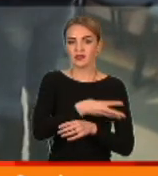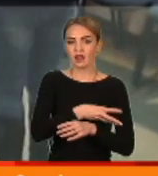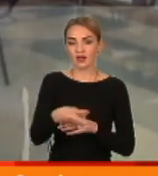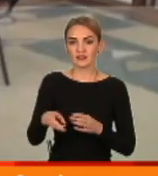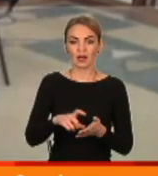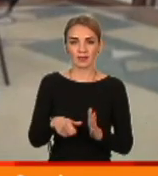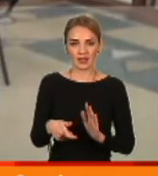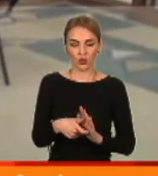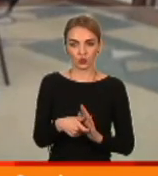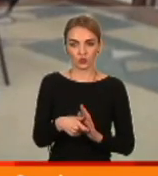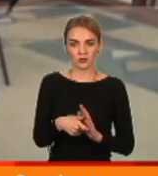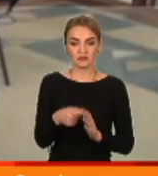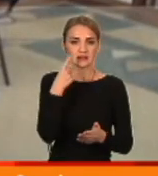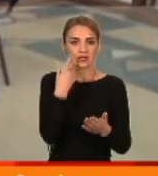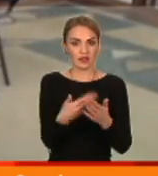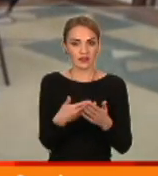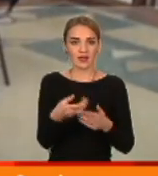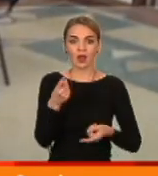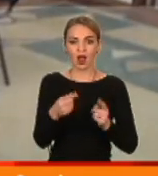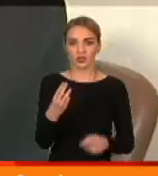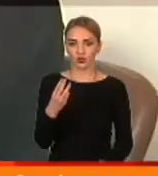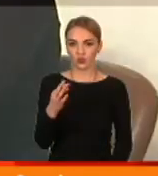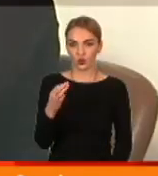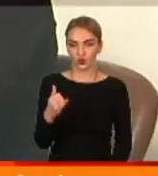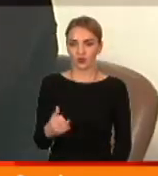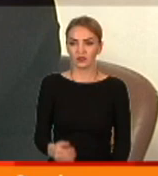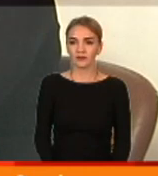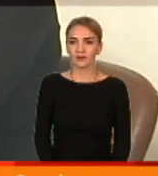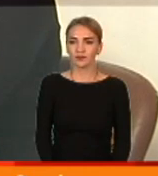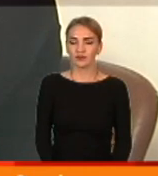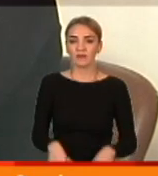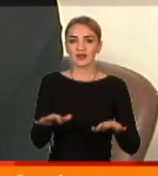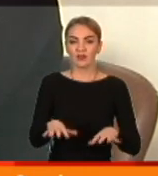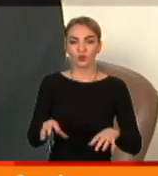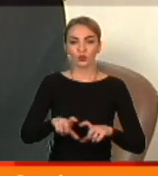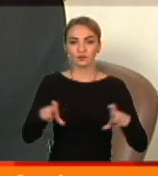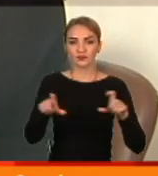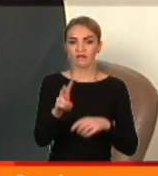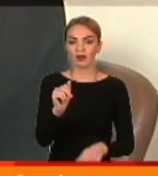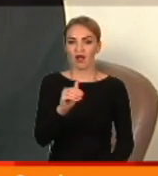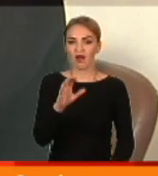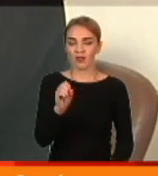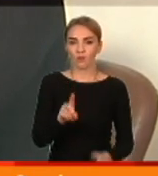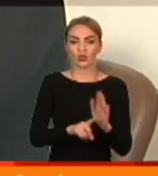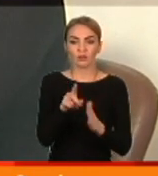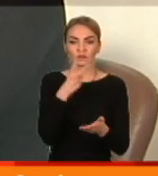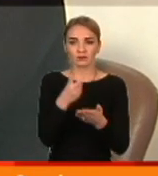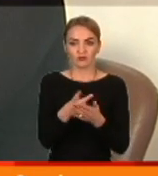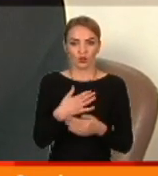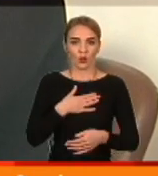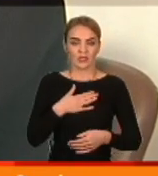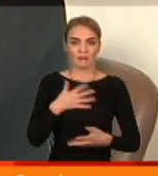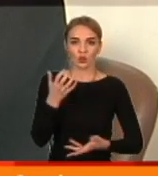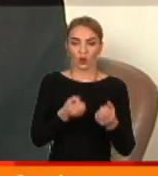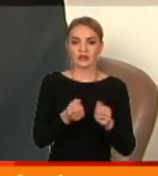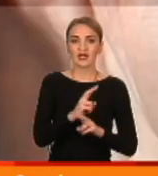з кабінету. Скидається на якесь реаліті-шоу. Місцевому універмазі в кафе почали транслювати мою роботу, мої прийоми, про що люди говорять, з